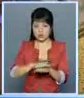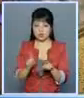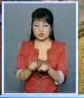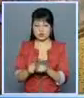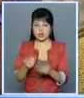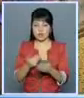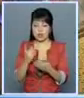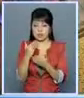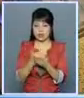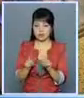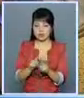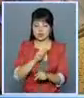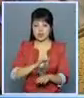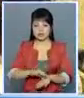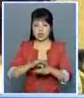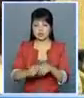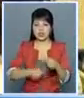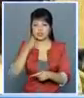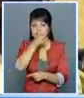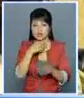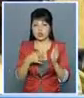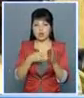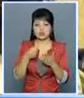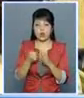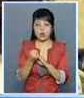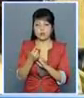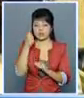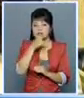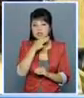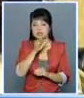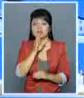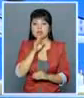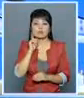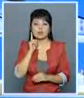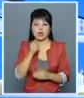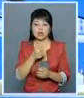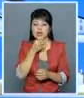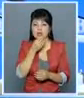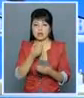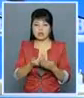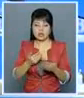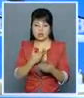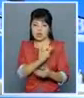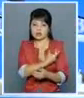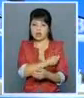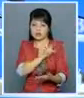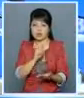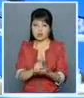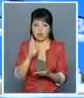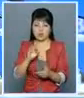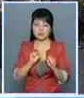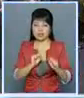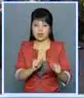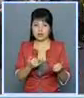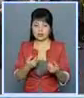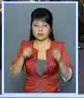жасаған. Соның шеңберінде келесі жылдан бастап 9 және 11 жас аралығындағы қыз балаларға екпе жасалады. Бұл жатыр аузы рагының алдын